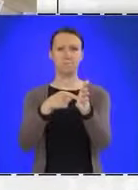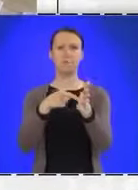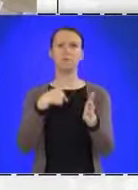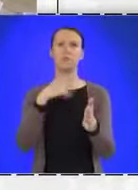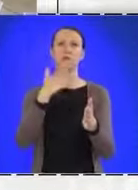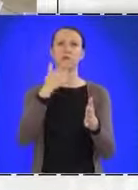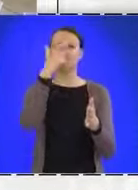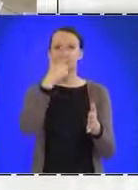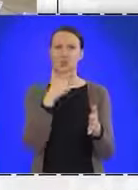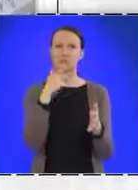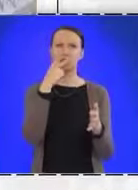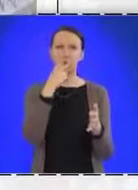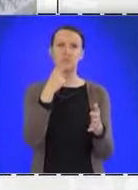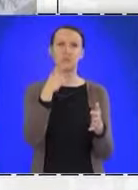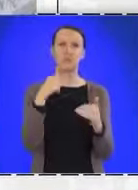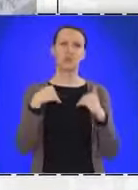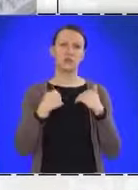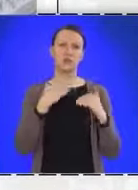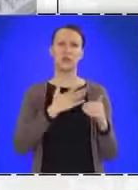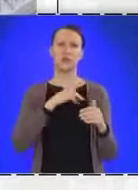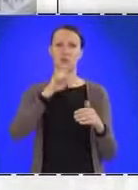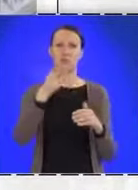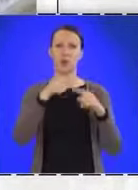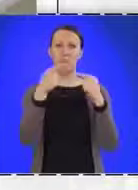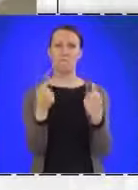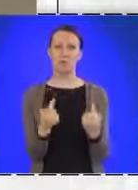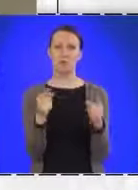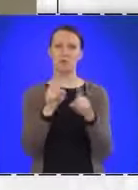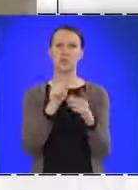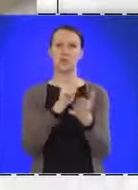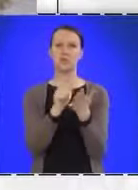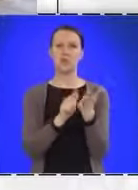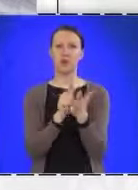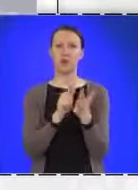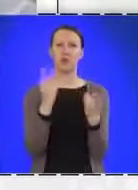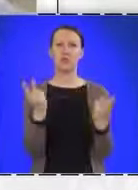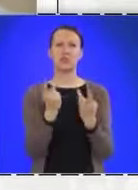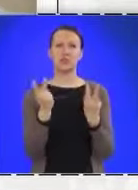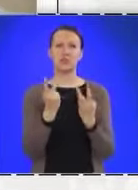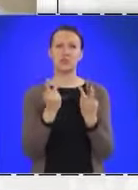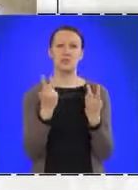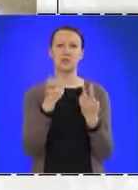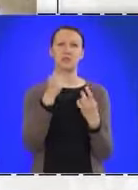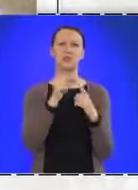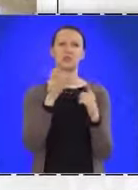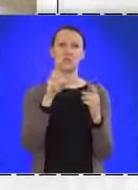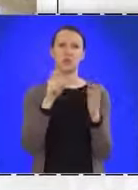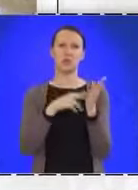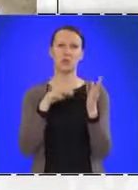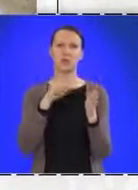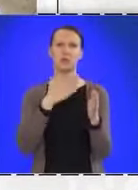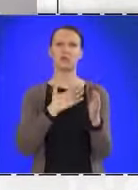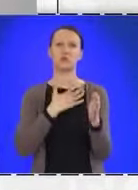primjer, dakle, mi u našem fizičkom smislu i koegzistencija naših drugih postojanja istovremeno, dakle, na sličan način, u stvari,